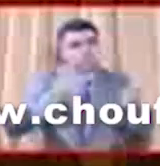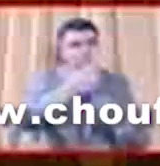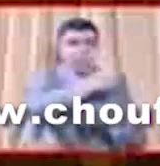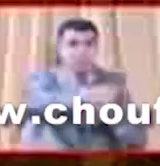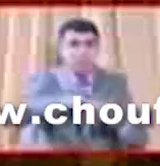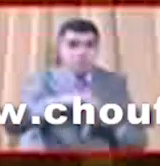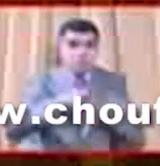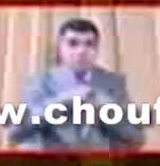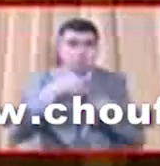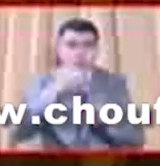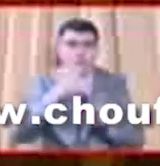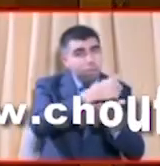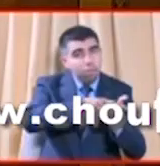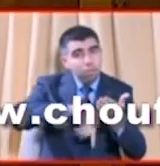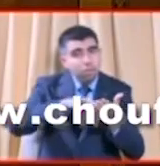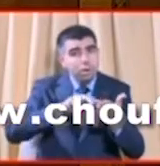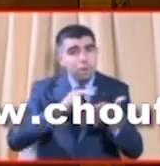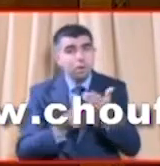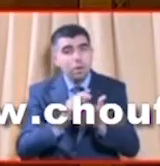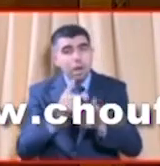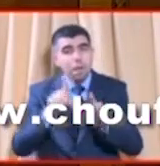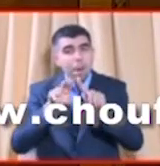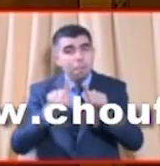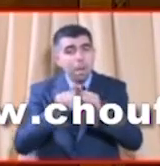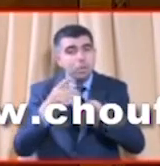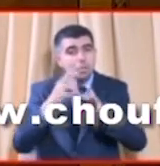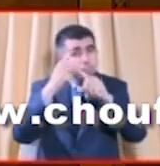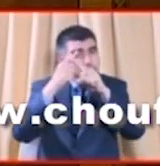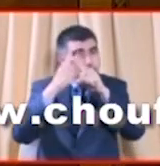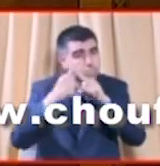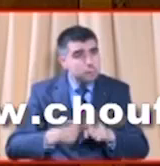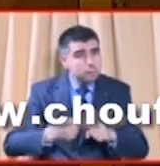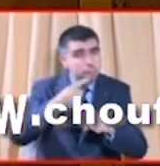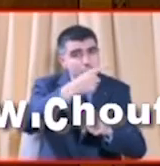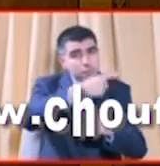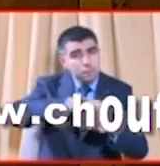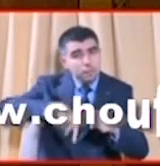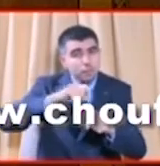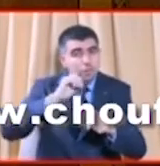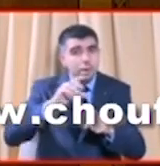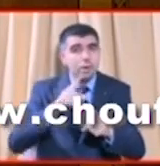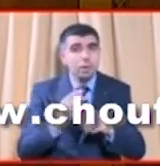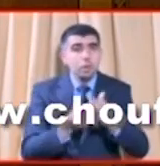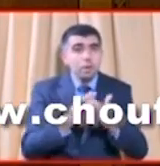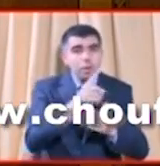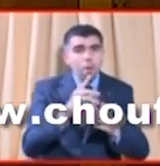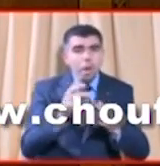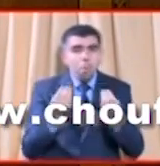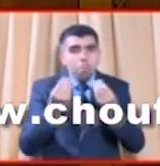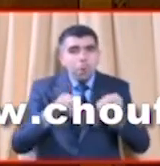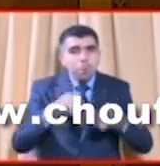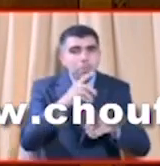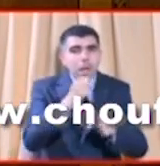ما كايناش في المجتمع وفي الواقع. الحصيلة مع حذف الياء المرحلية الهزيلة